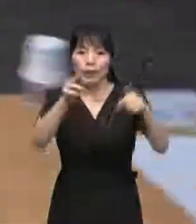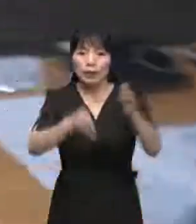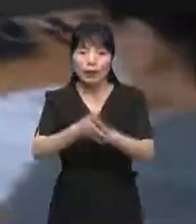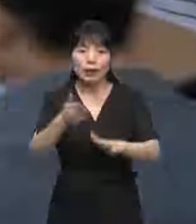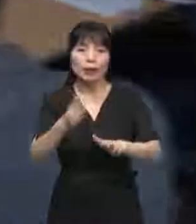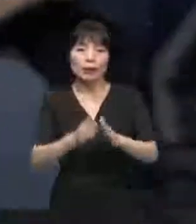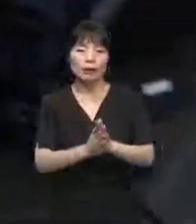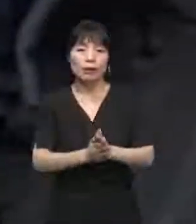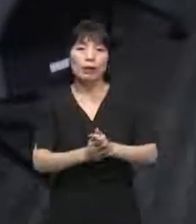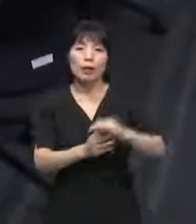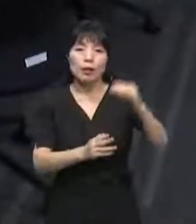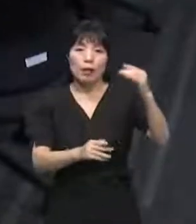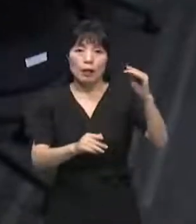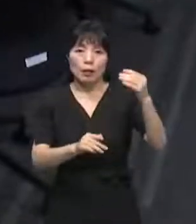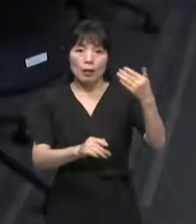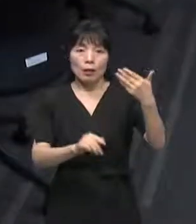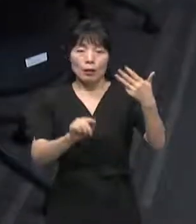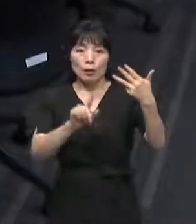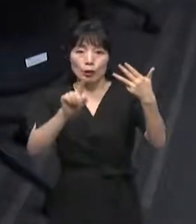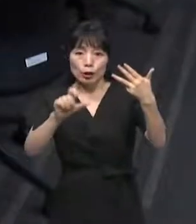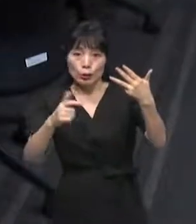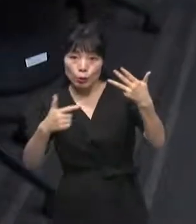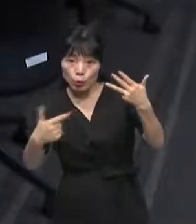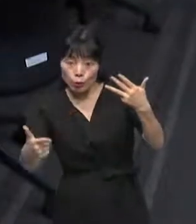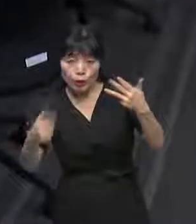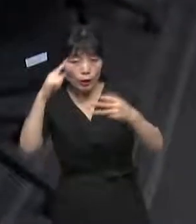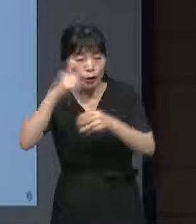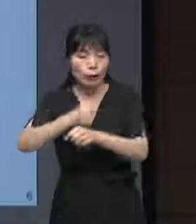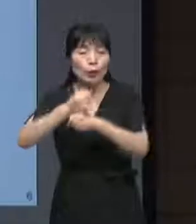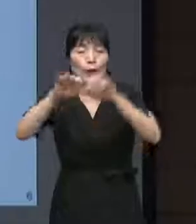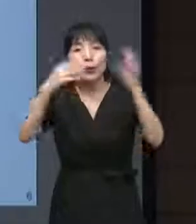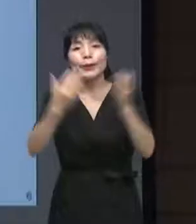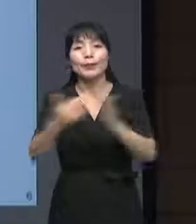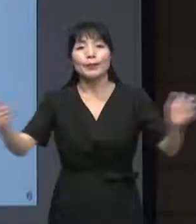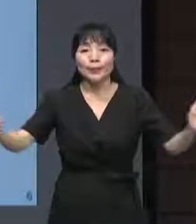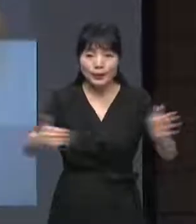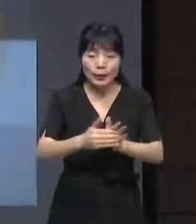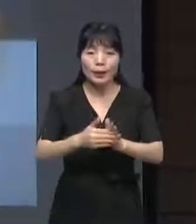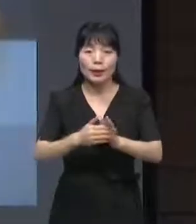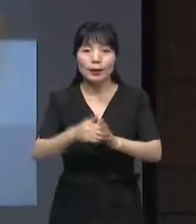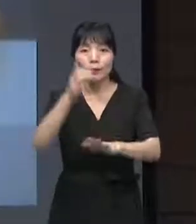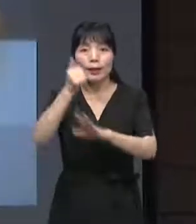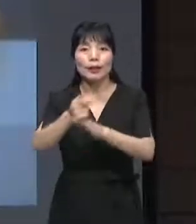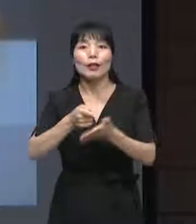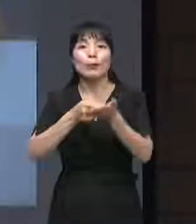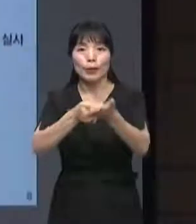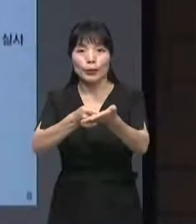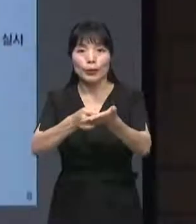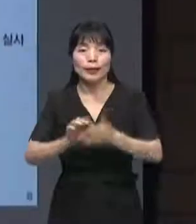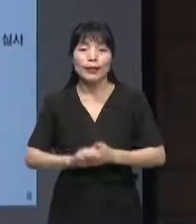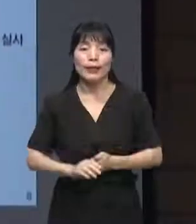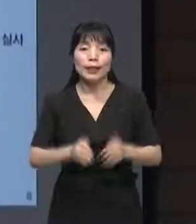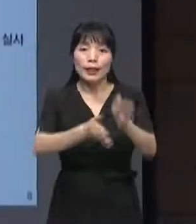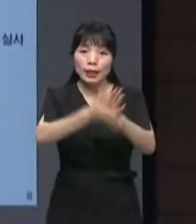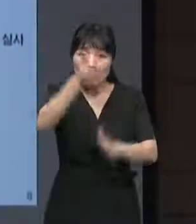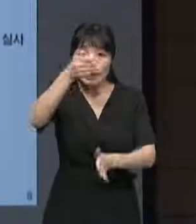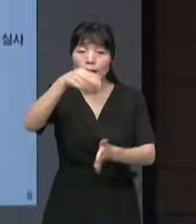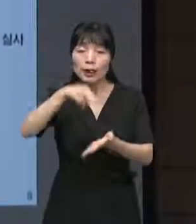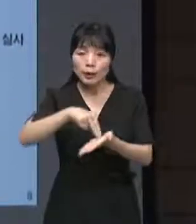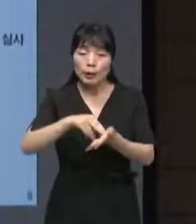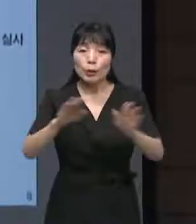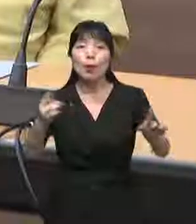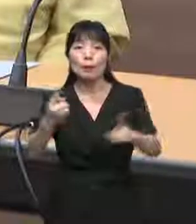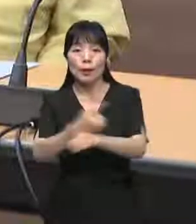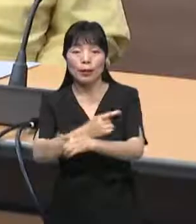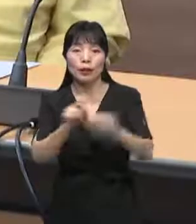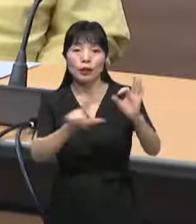16일 시내버스 노선 개편 연구 용역을 모두 마무리하고 최종 보고회를 가졌습니다. 시는 이번 개편안을